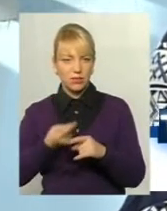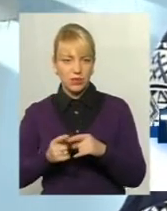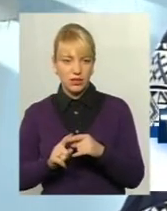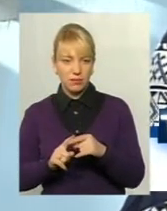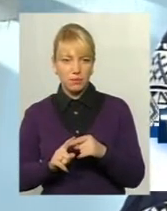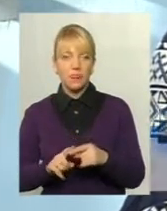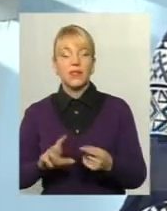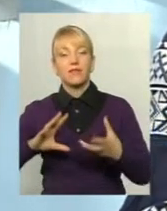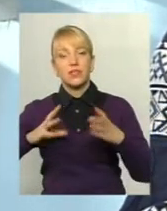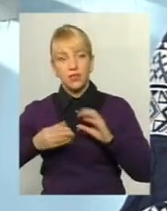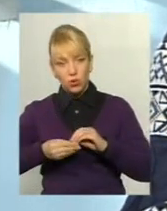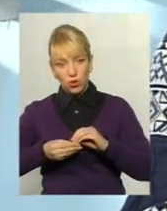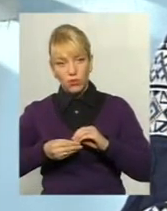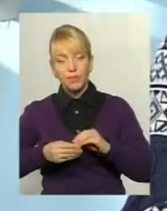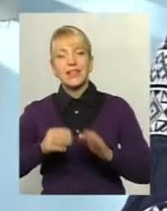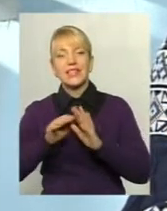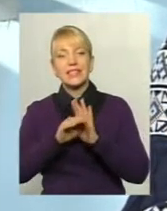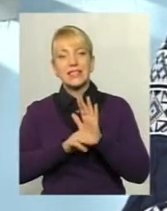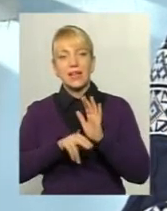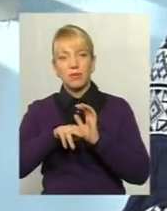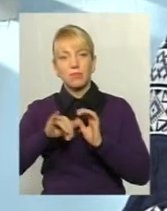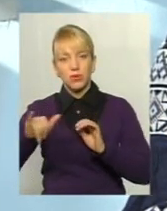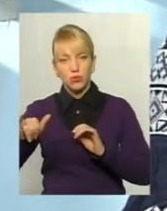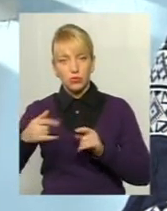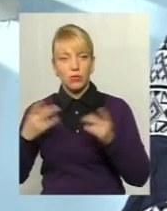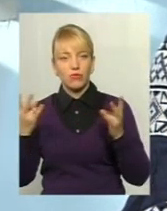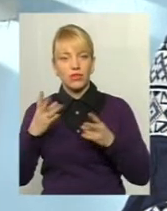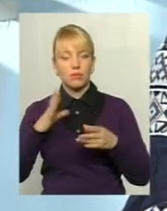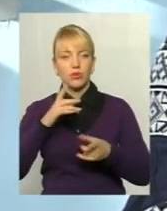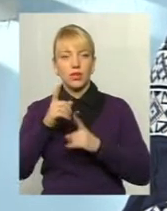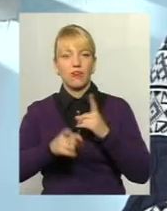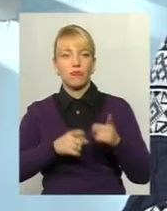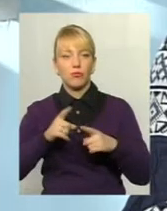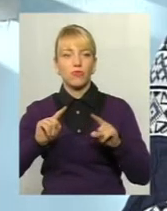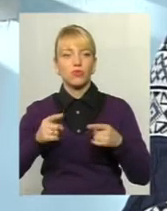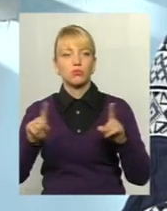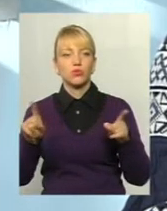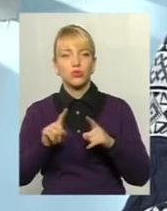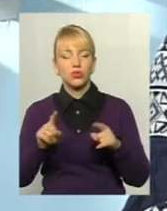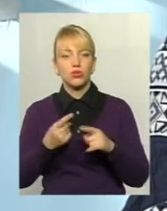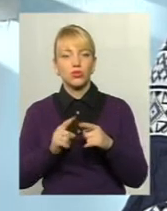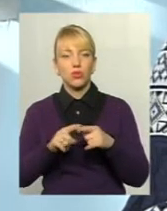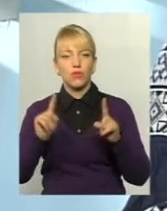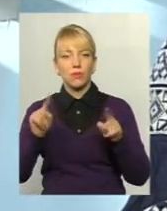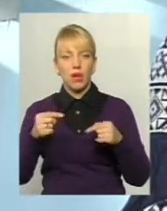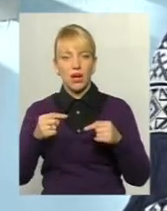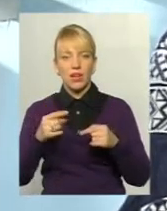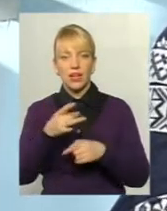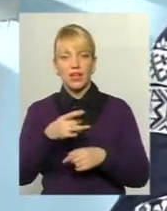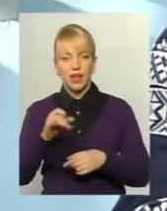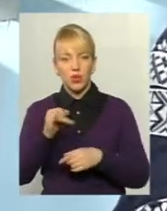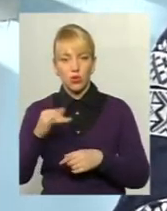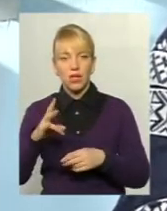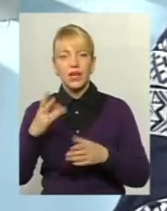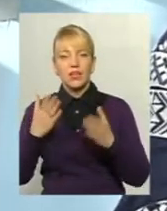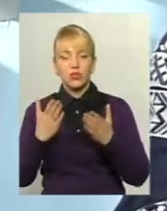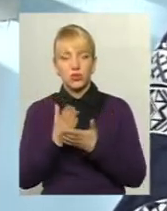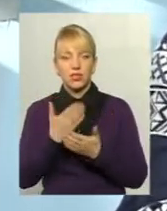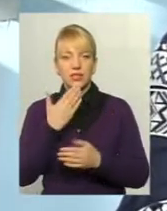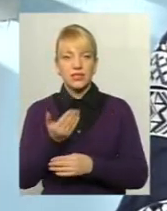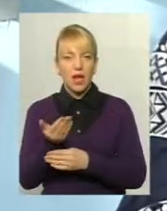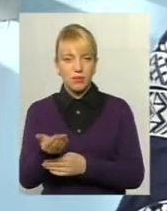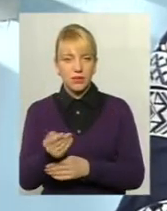В цілому система профтехосвіти мусить бути реформована, тому що цього вимагає ринок. Раз є запити,